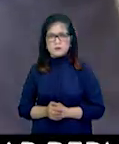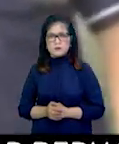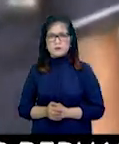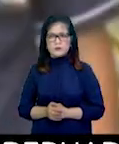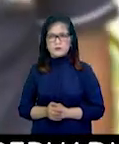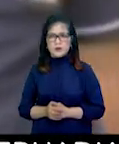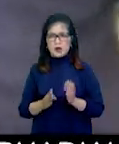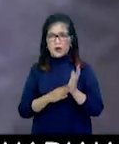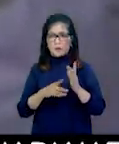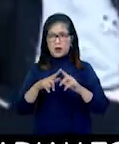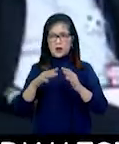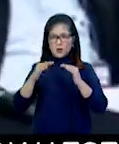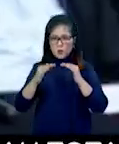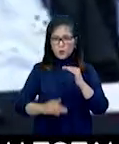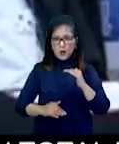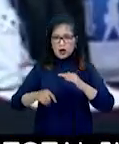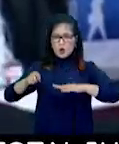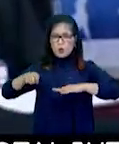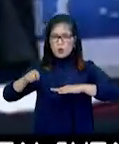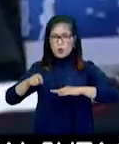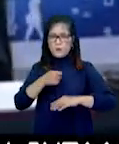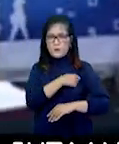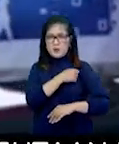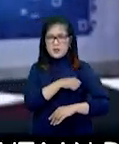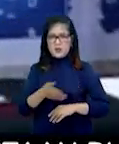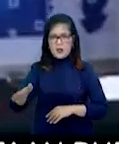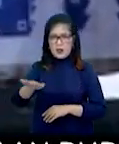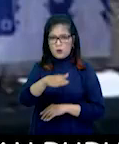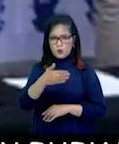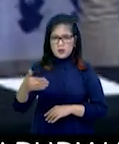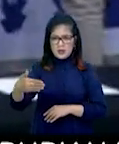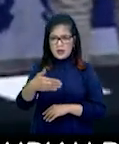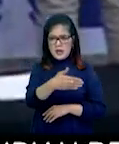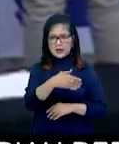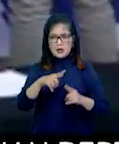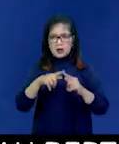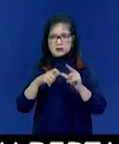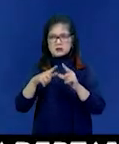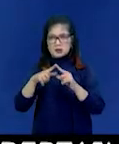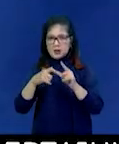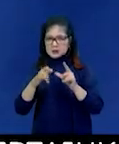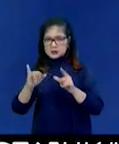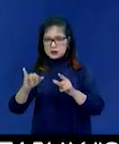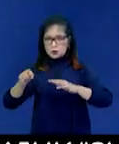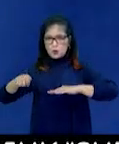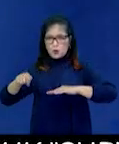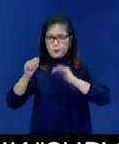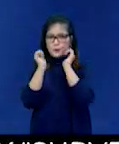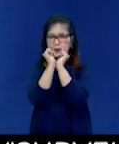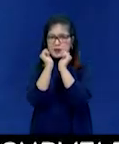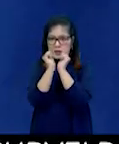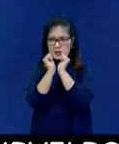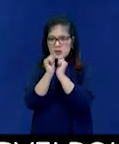Mahkamah Agung mengurangi vonis mantan Menteri Kelautan dan Perikanan Edi Prabowo di tingkat kasasi. Hukuman pidana penjara Edi Prabowo menjadi